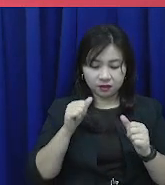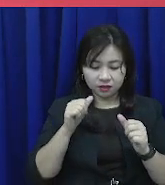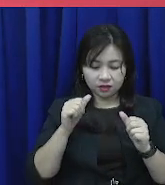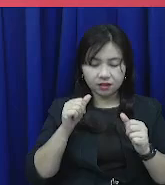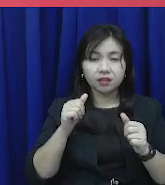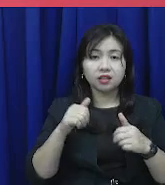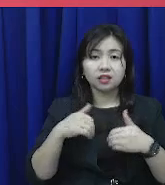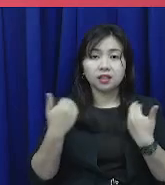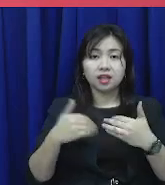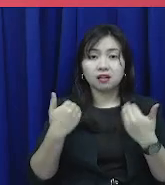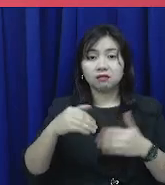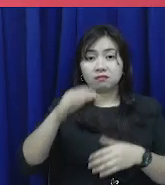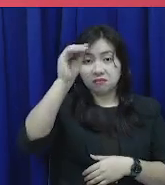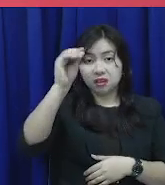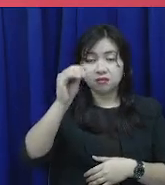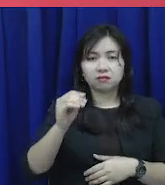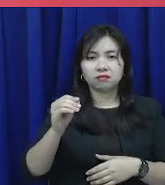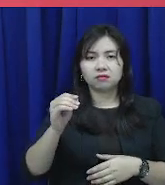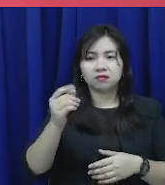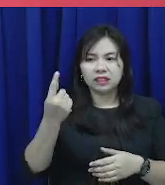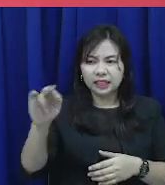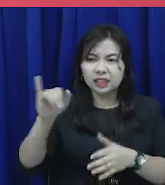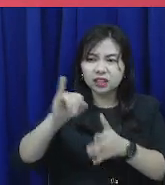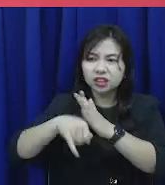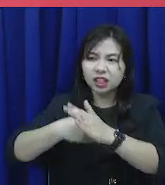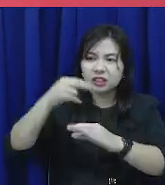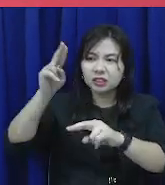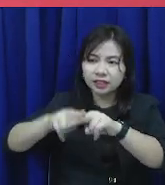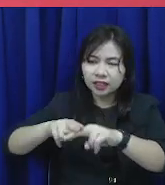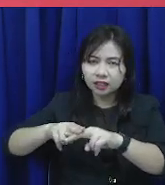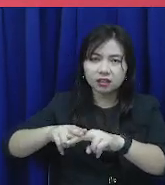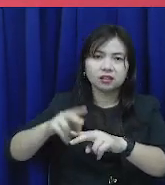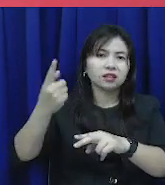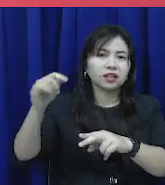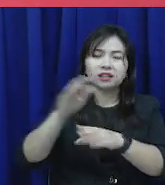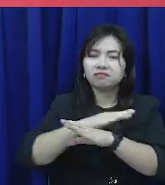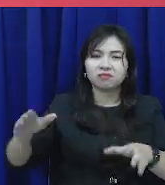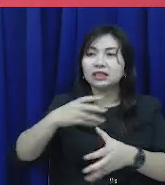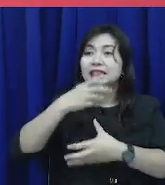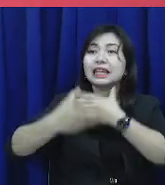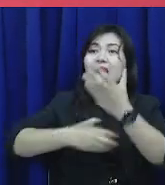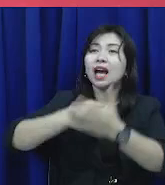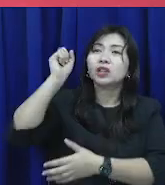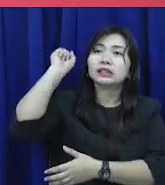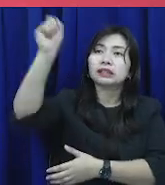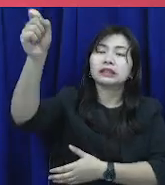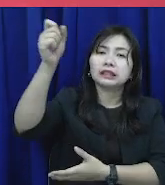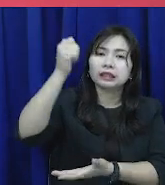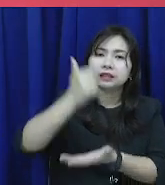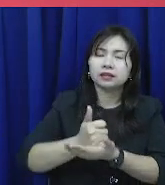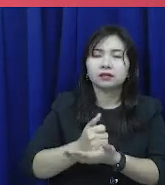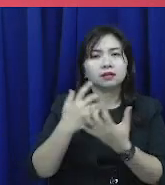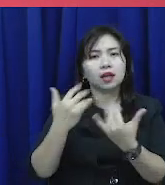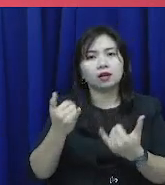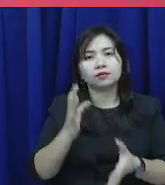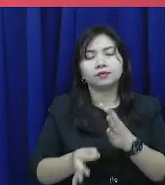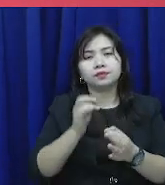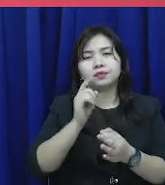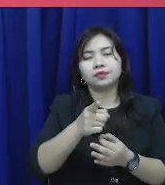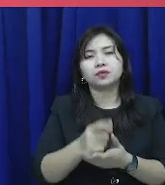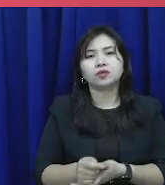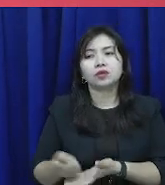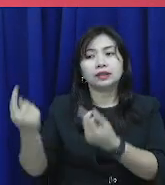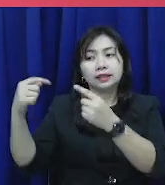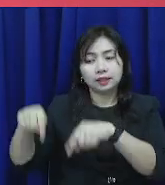you see So anong problema pagpunta mo sa simbahan Did you really really pray first